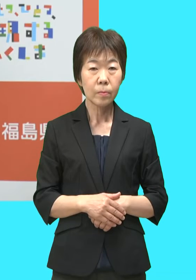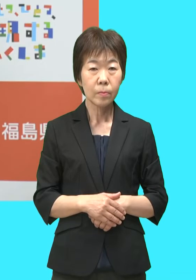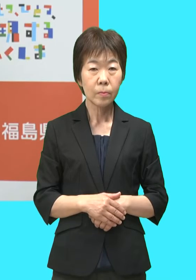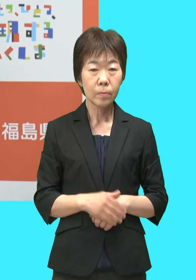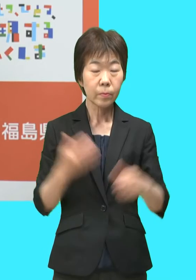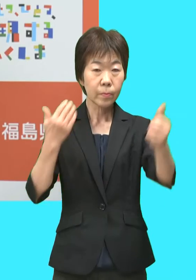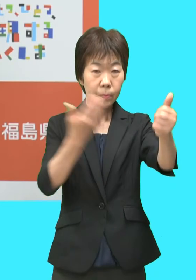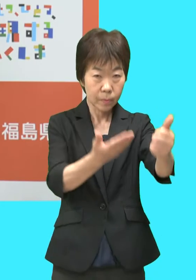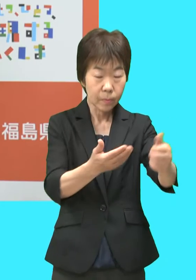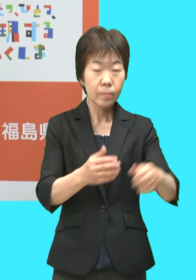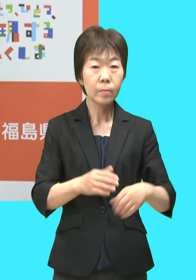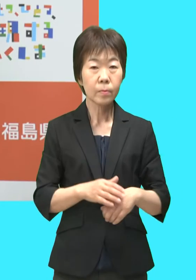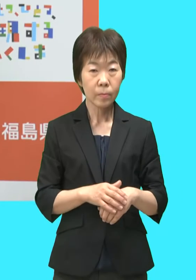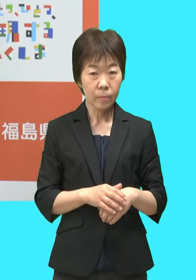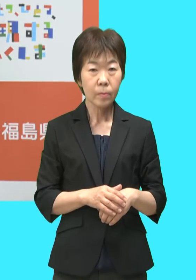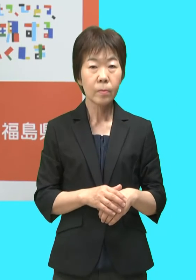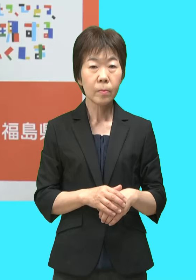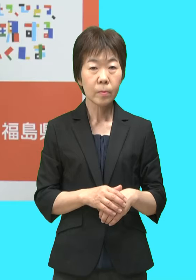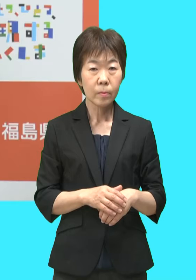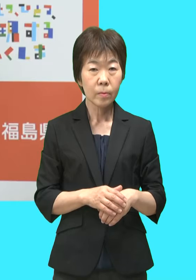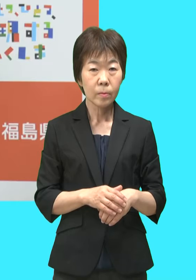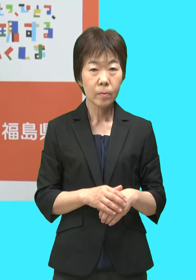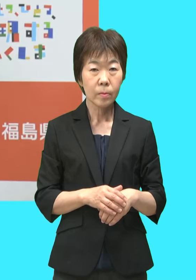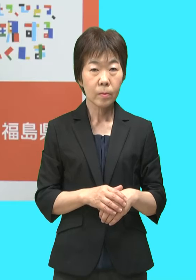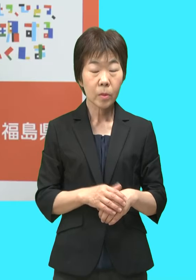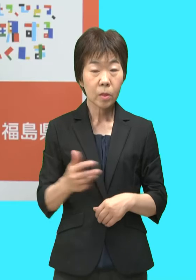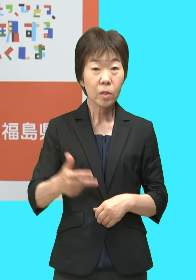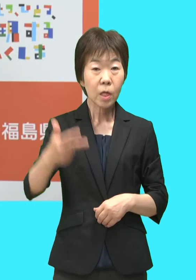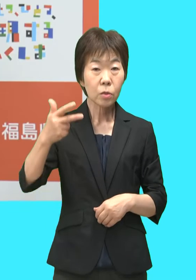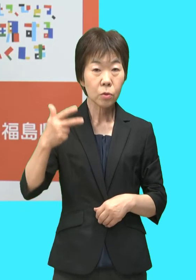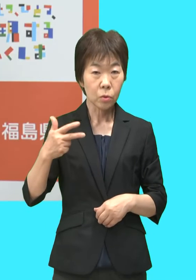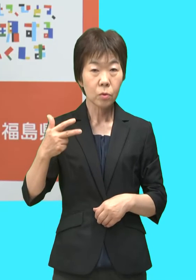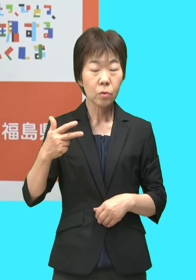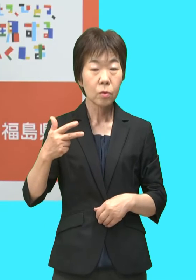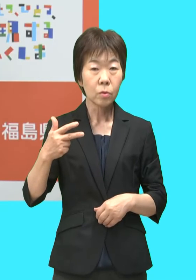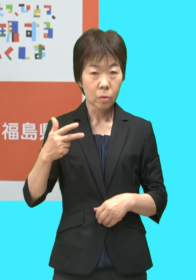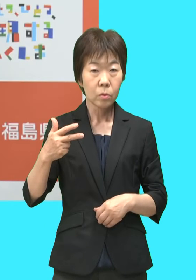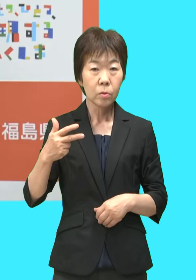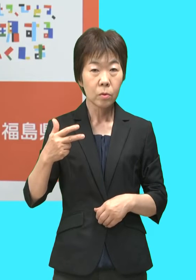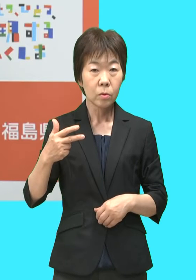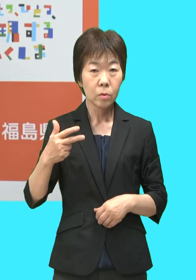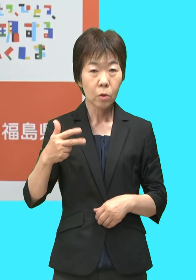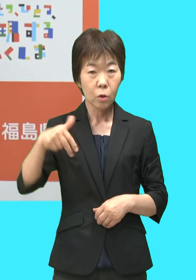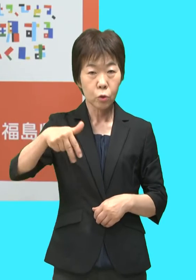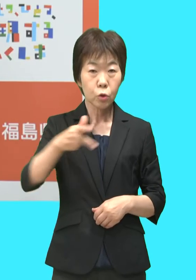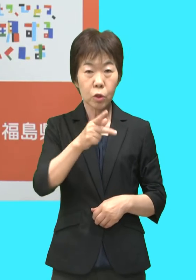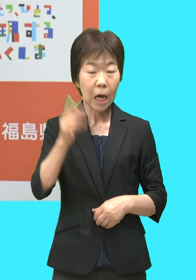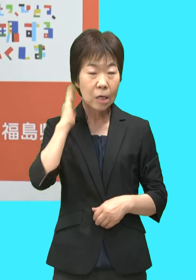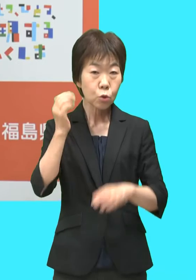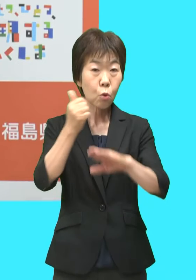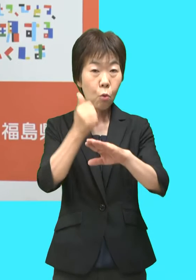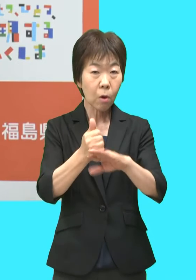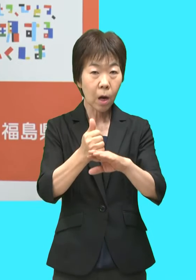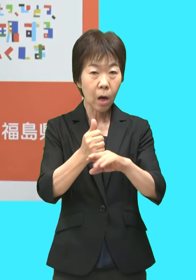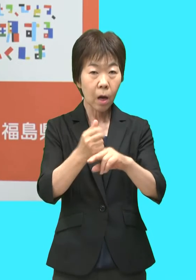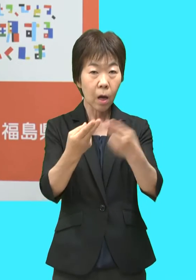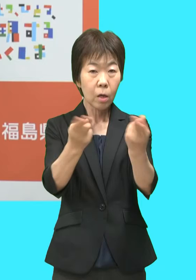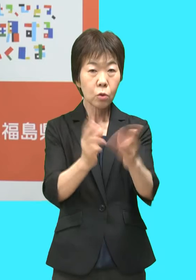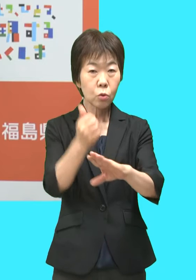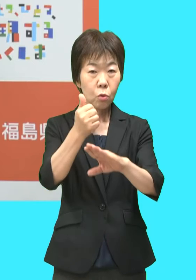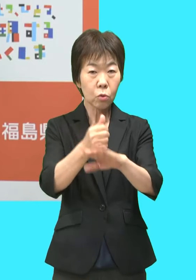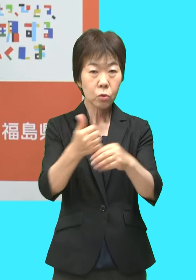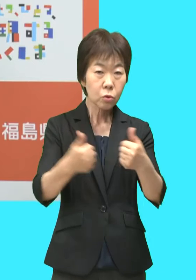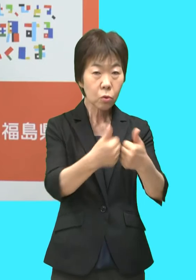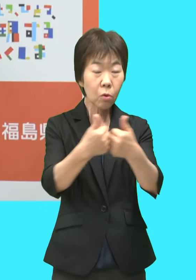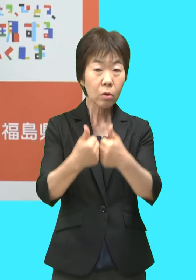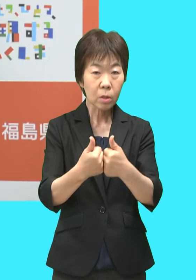事通信です。 時事通信の山本です。よろしくお願いします。 先週ですね菅総理がですね党首討論で、ワクチン